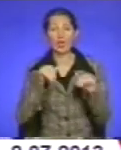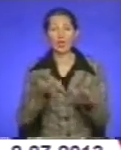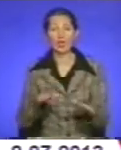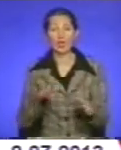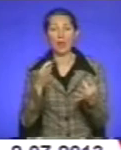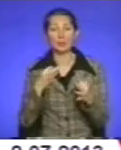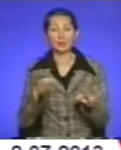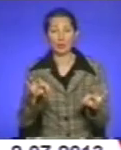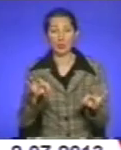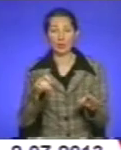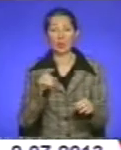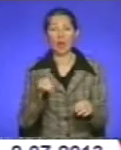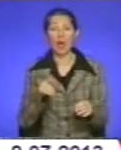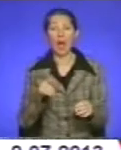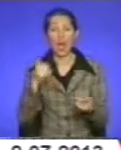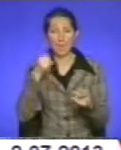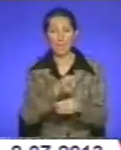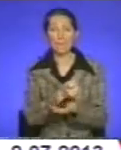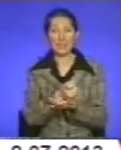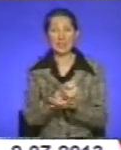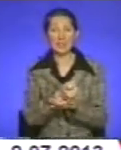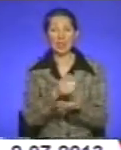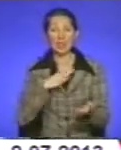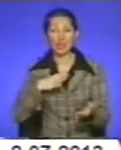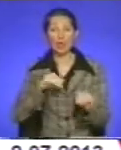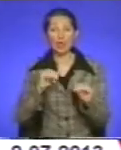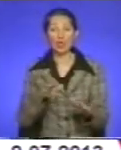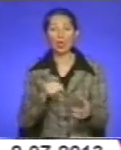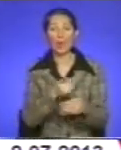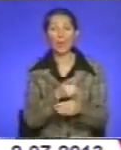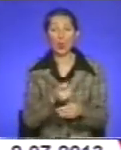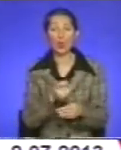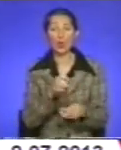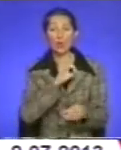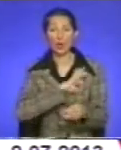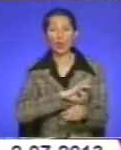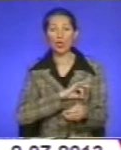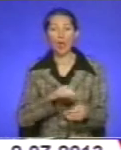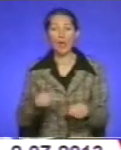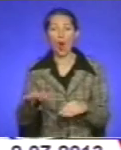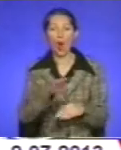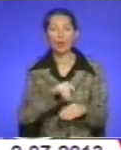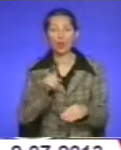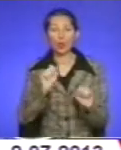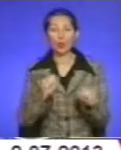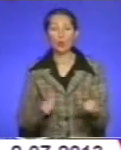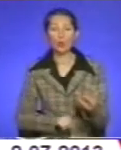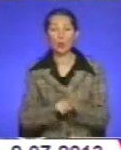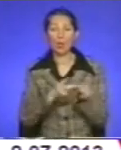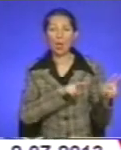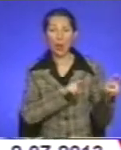зможуть розпочати сезон полювання. Так не можна робити. Політика виходить на перше місце замість економіки. Свобода хоч